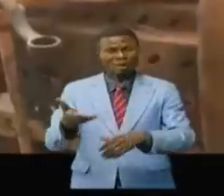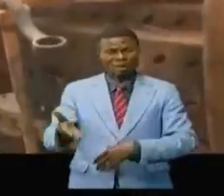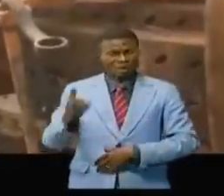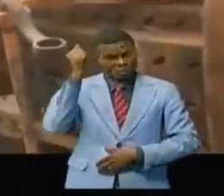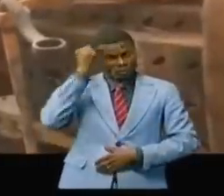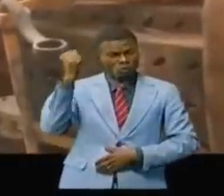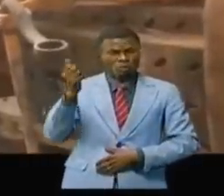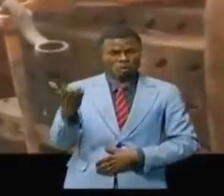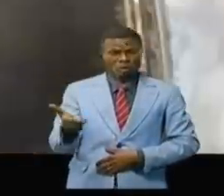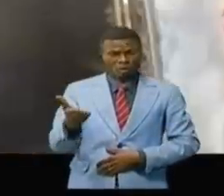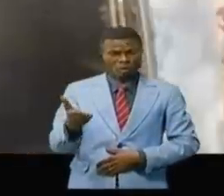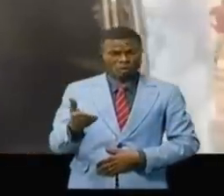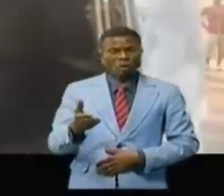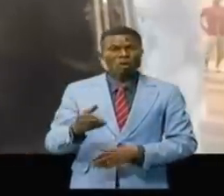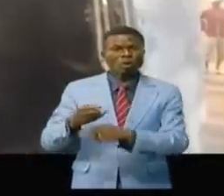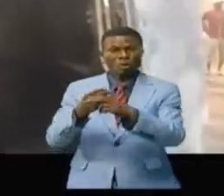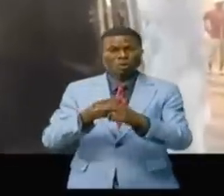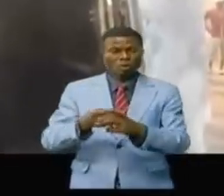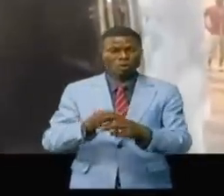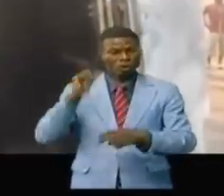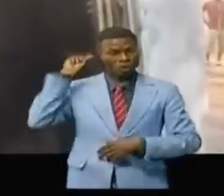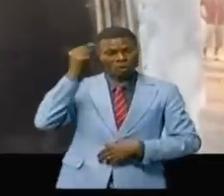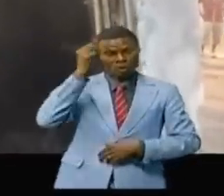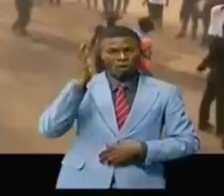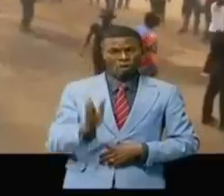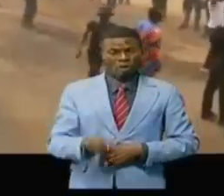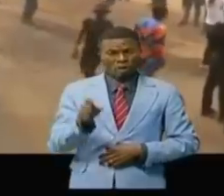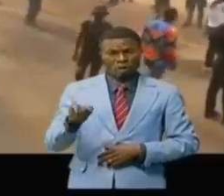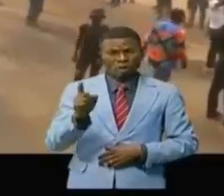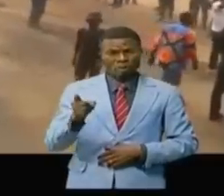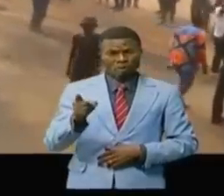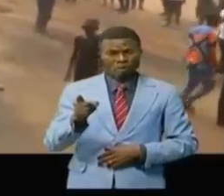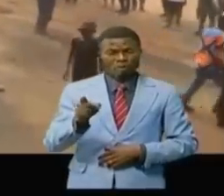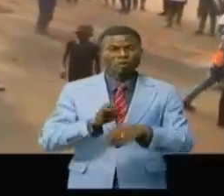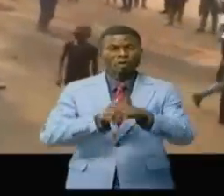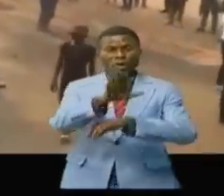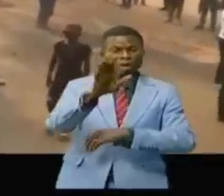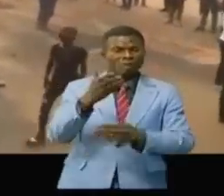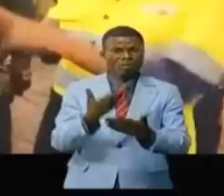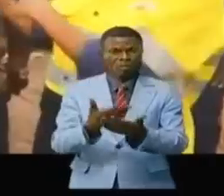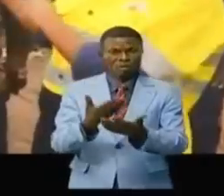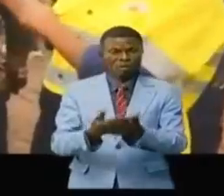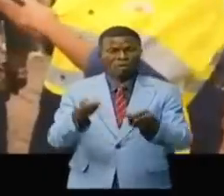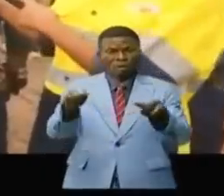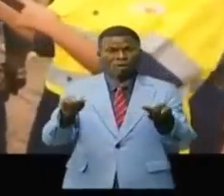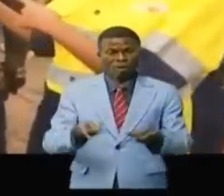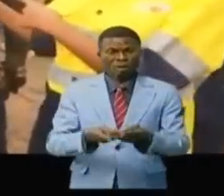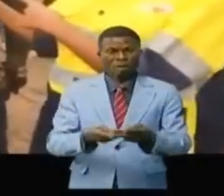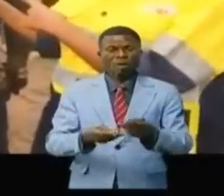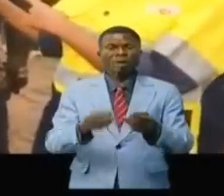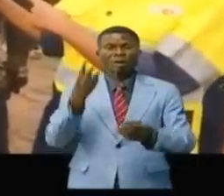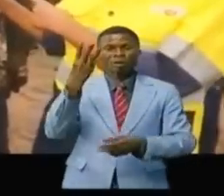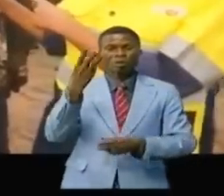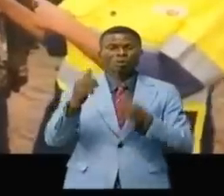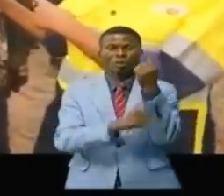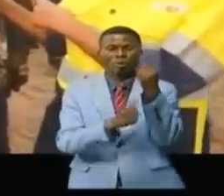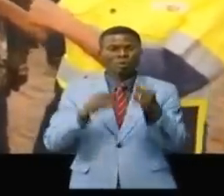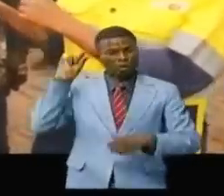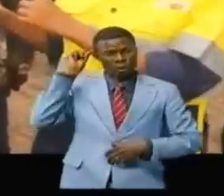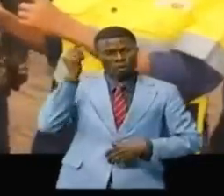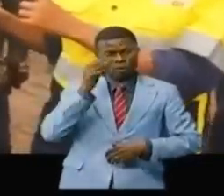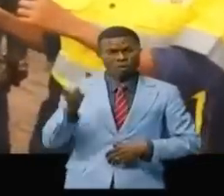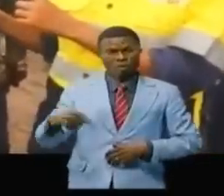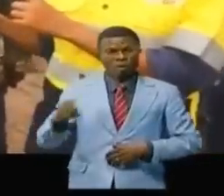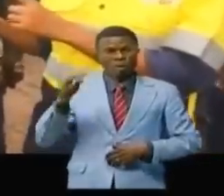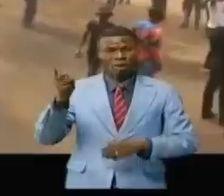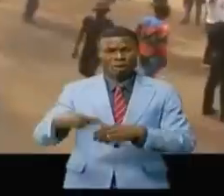Pour coordonner les opérations, le gouverneur Guy Bandou Ndungidi a dépêché sur les lieux du drame trois membres du gouvernement, dont le